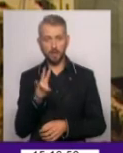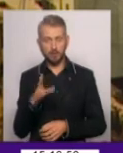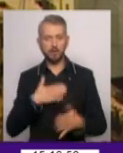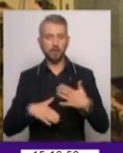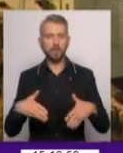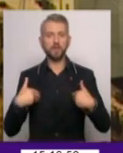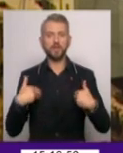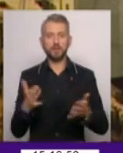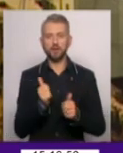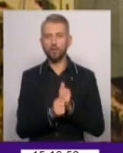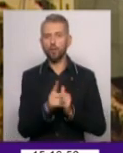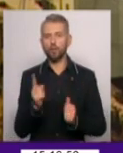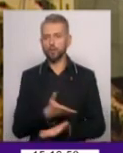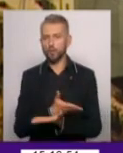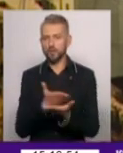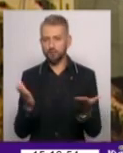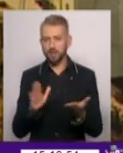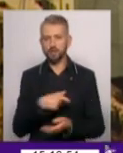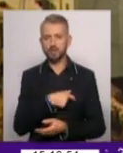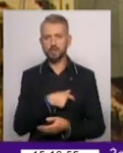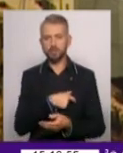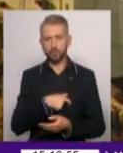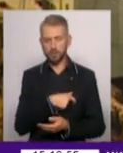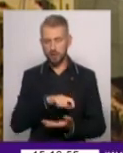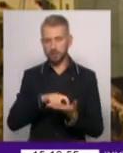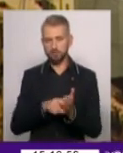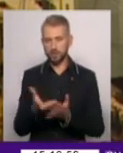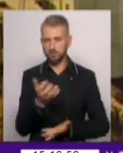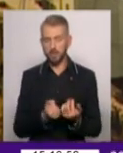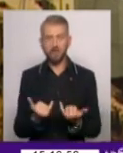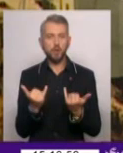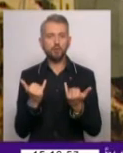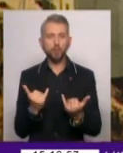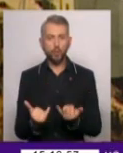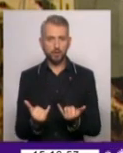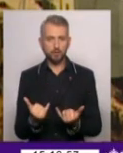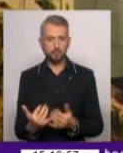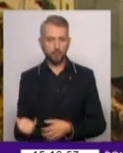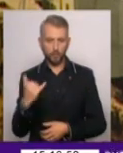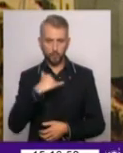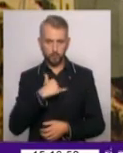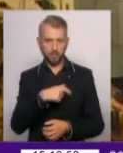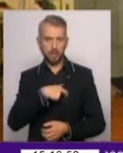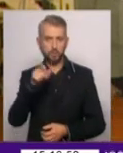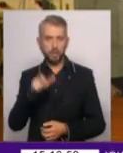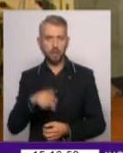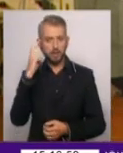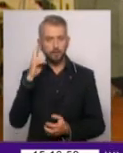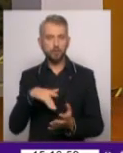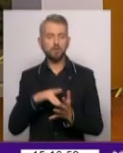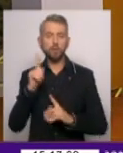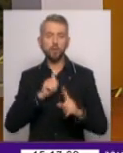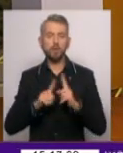вітати кожного з вас в прямому ефірі депутатської приймальні. Сьогодні до нашої студії завітав депутат Київської міської